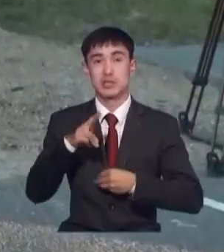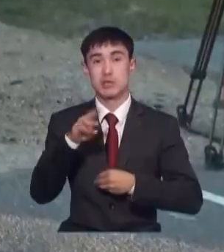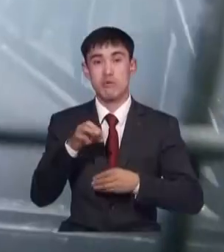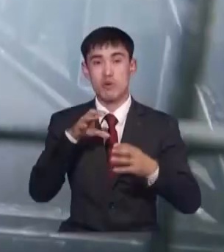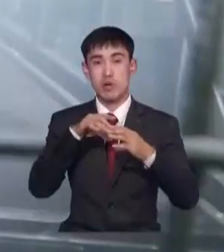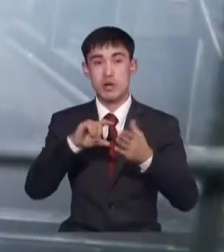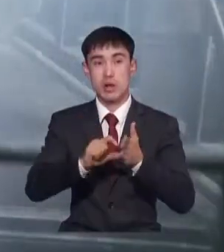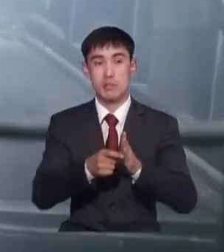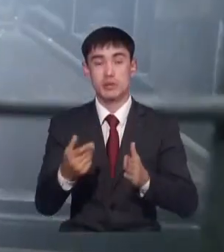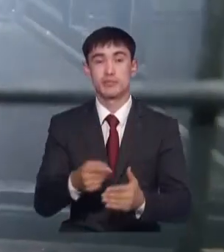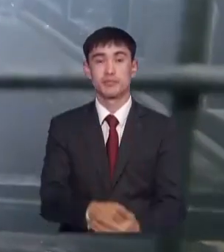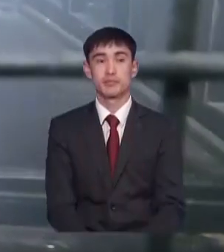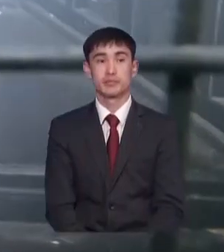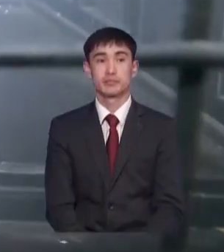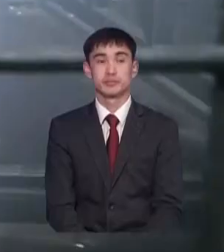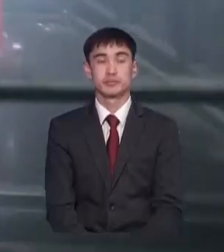камере.